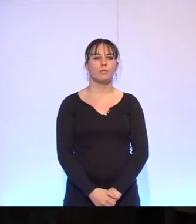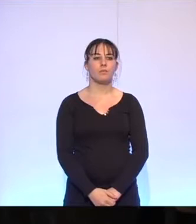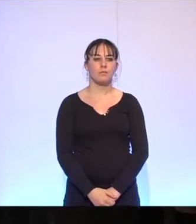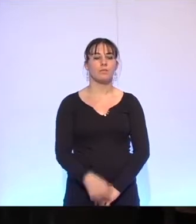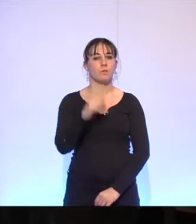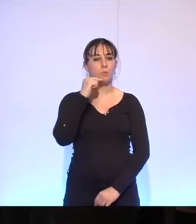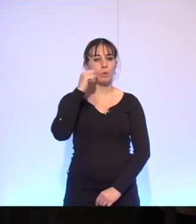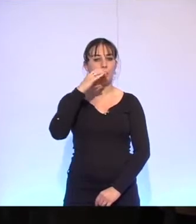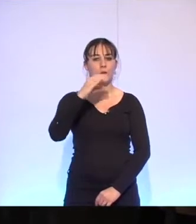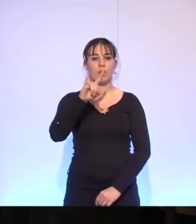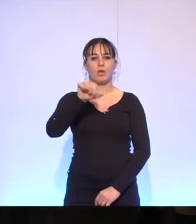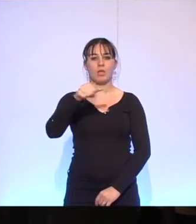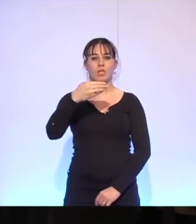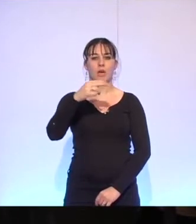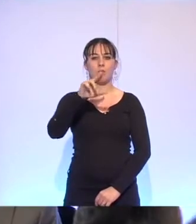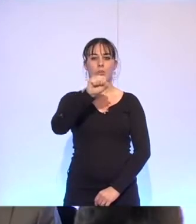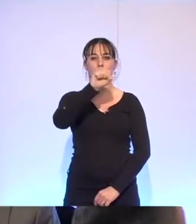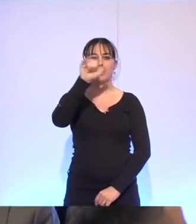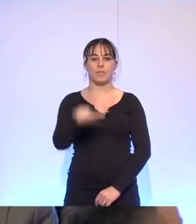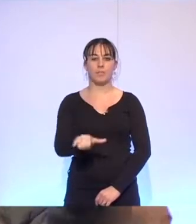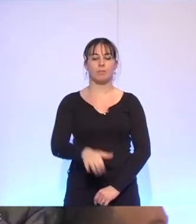Mathieu Chamussy.